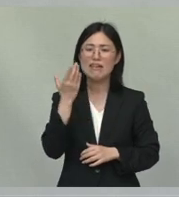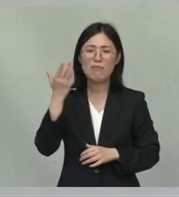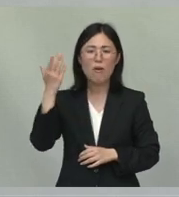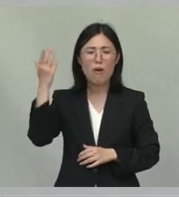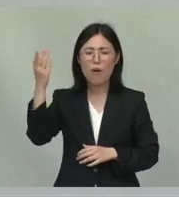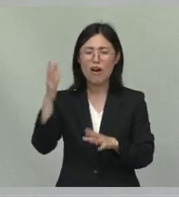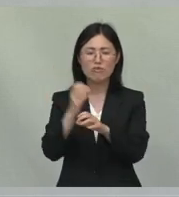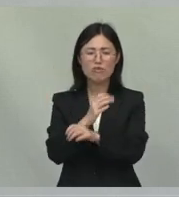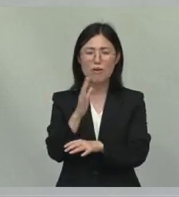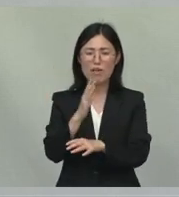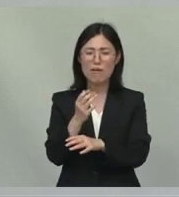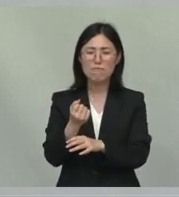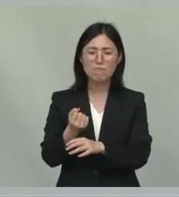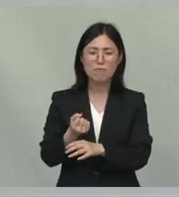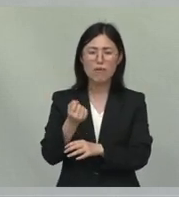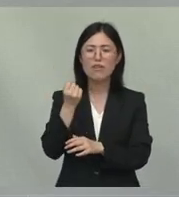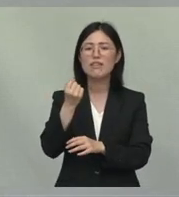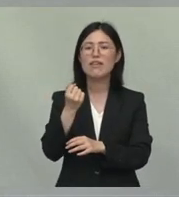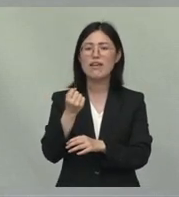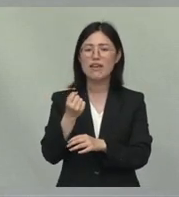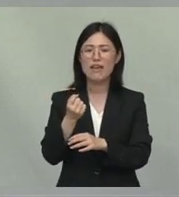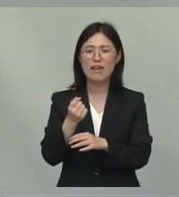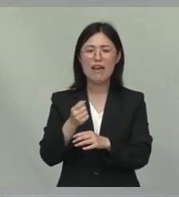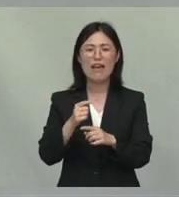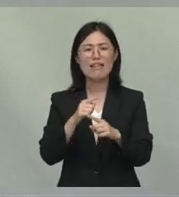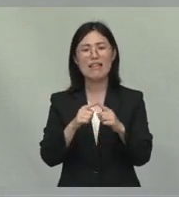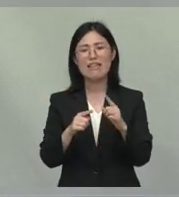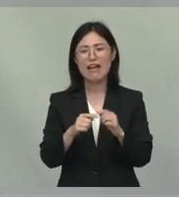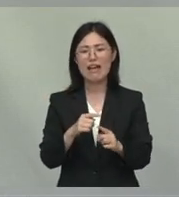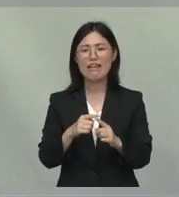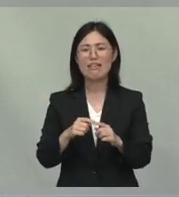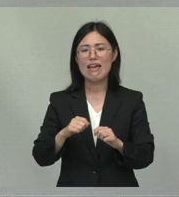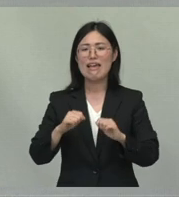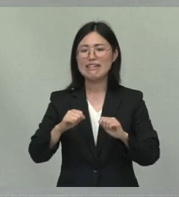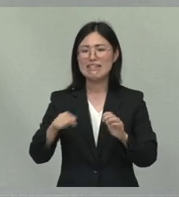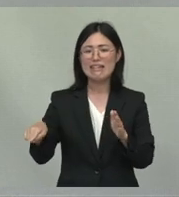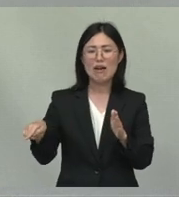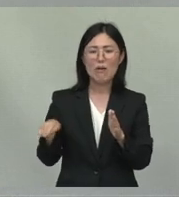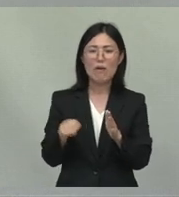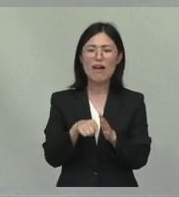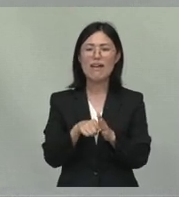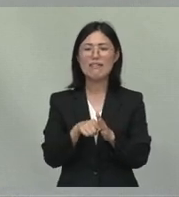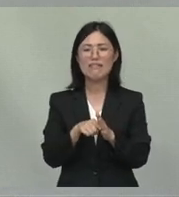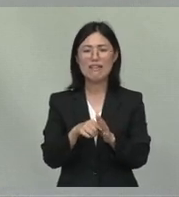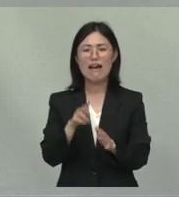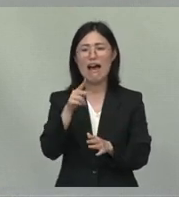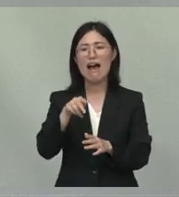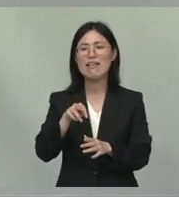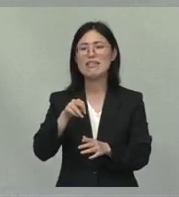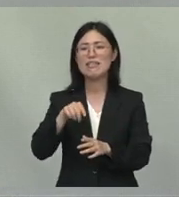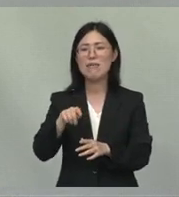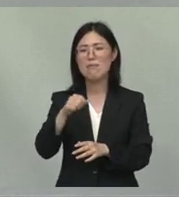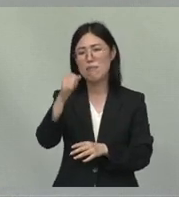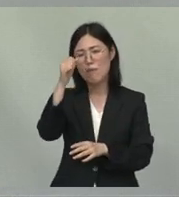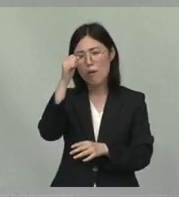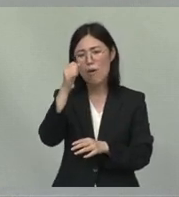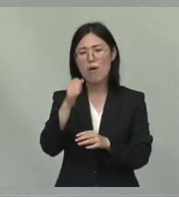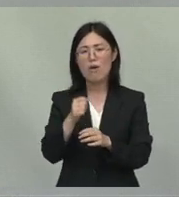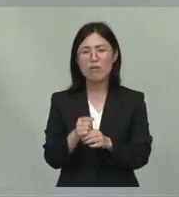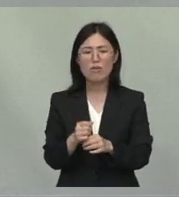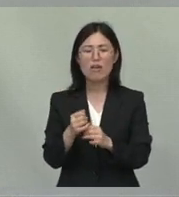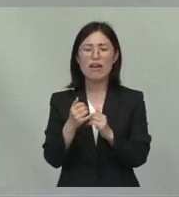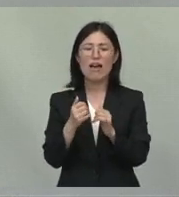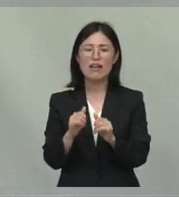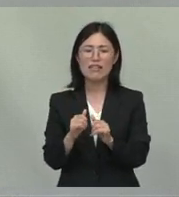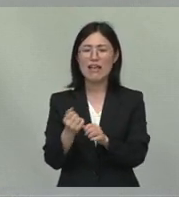懸命に生きてこられたハンセン病の患者の皆さん、回復者の皆さん、そのご